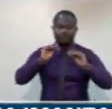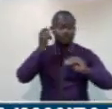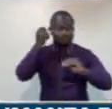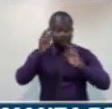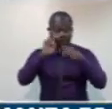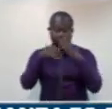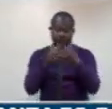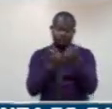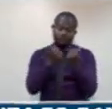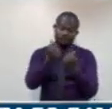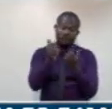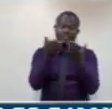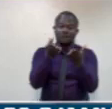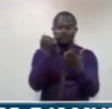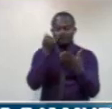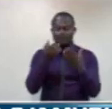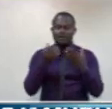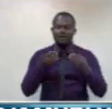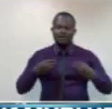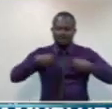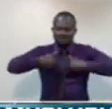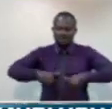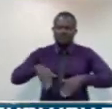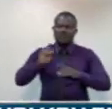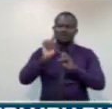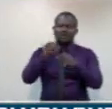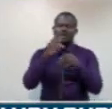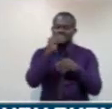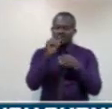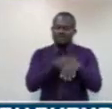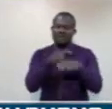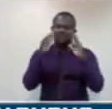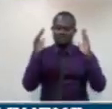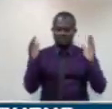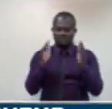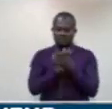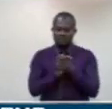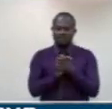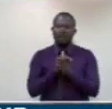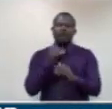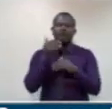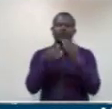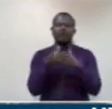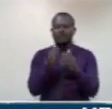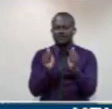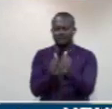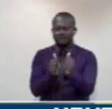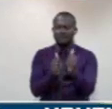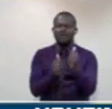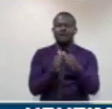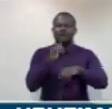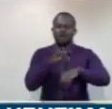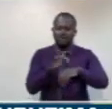ko umwunganizi we ahari ari uko yambaye ikanzu imujyana mu rukiko, yavuze igihe kirekire mu rukiko, hanyuma akaba amuri iruhande